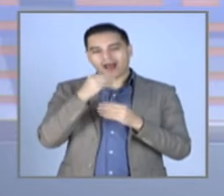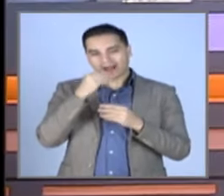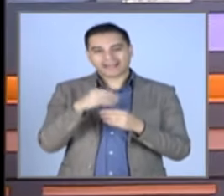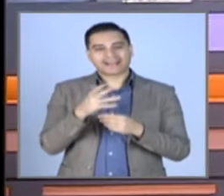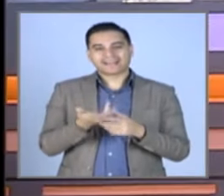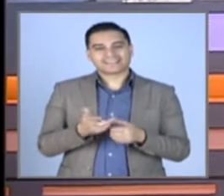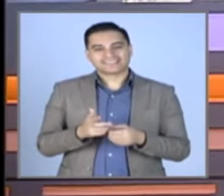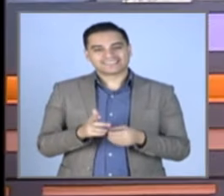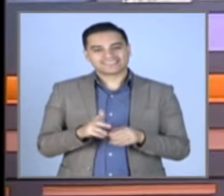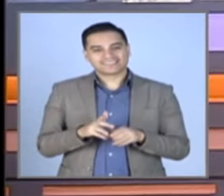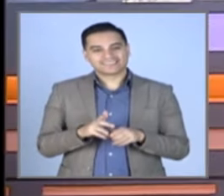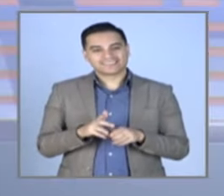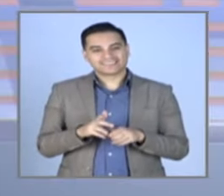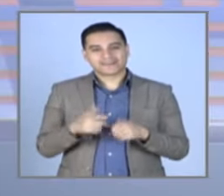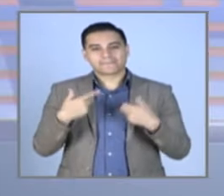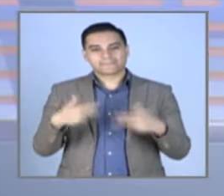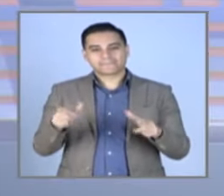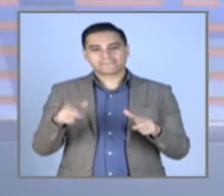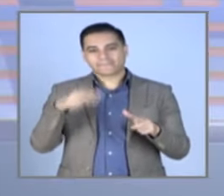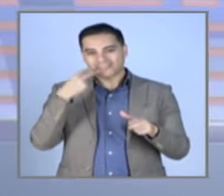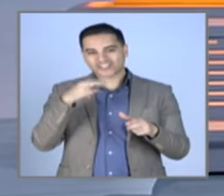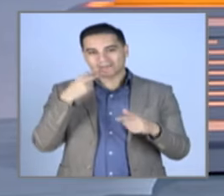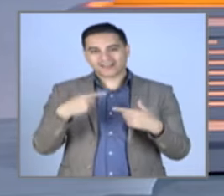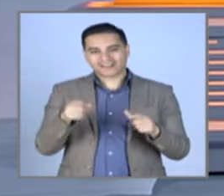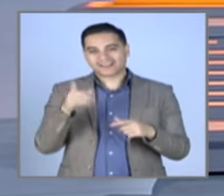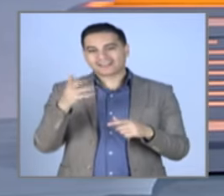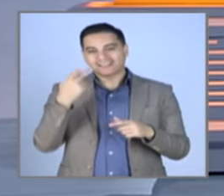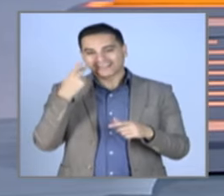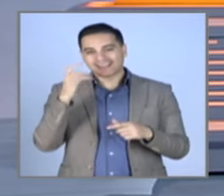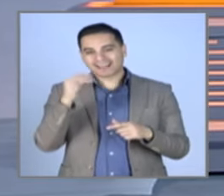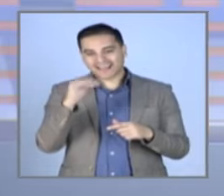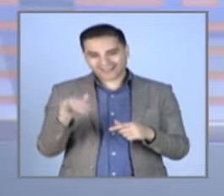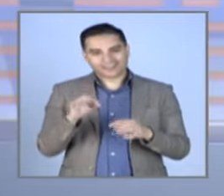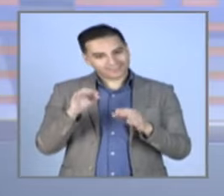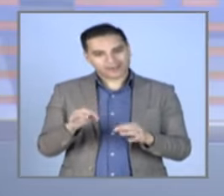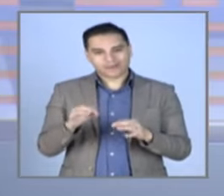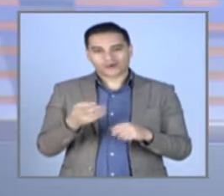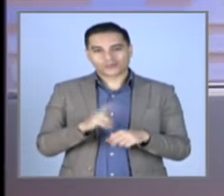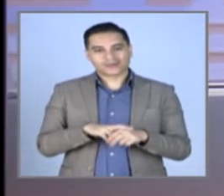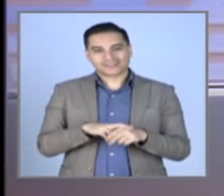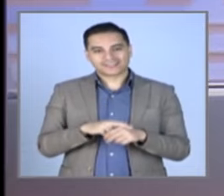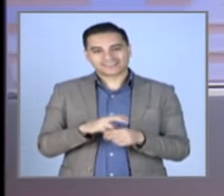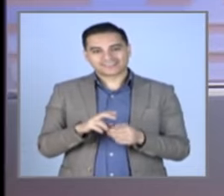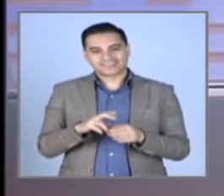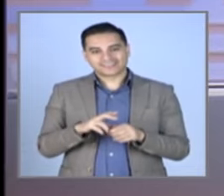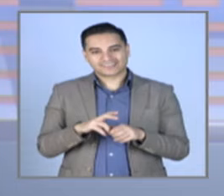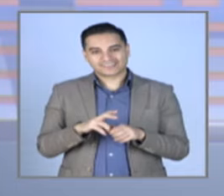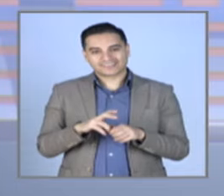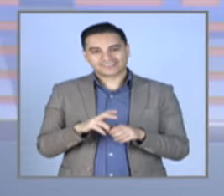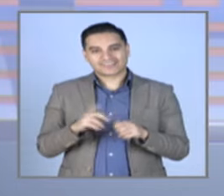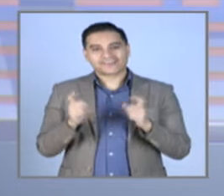إيه؟ بشاميل. تمام، إيه رأيك يا يحيى؟ ايوه طبعا. وايه كمان؟